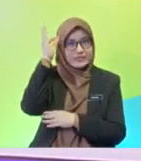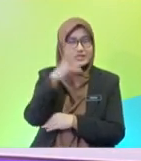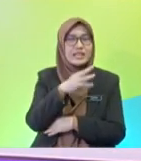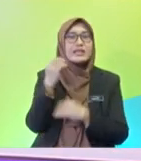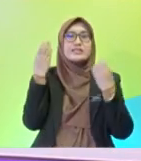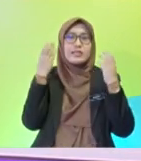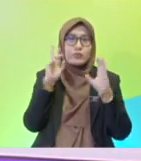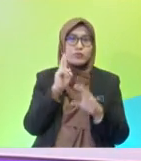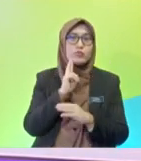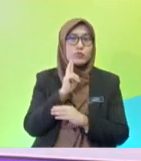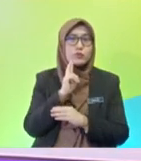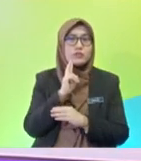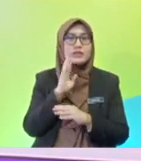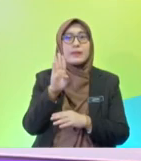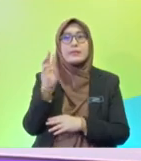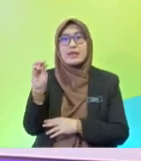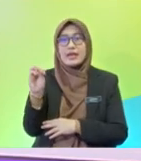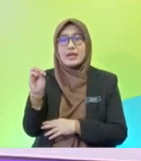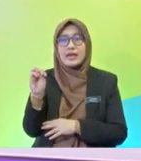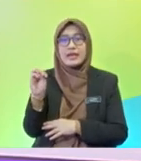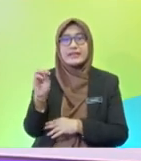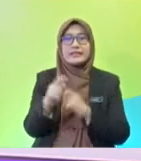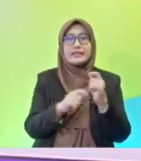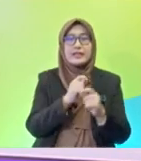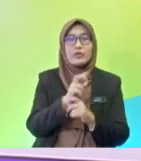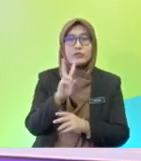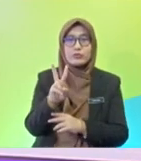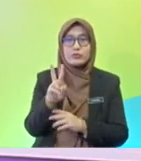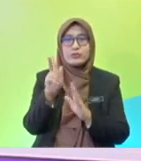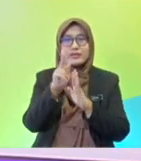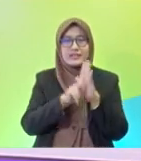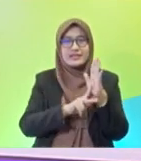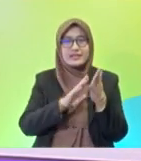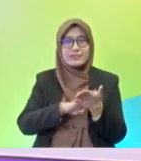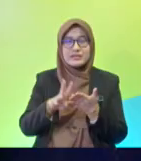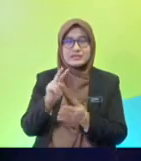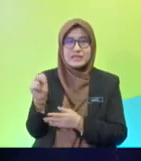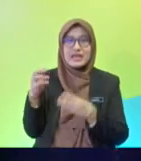Melayu tahun 2 yaitu kebersihan milik bersama